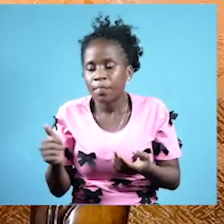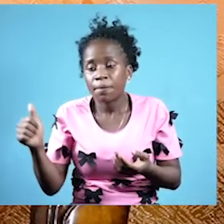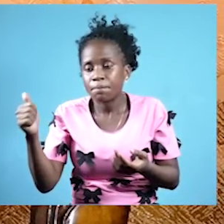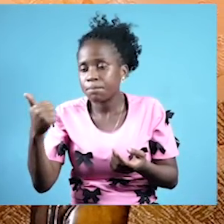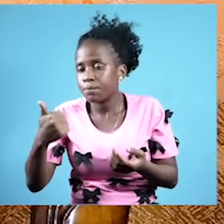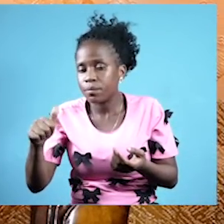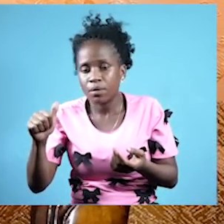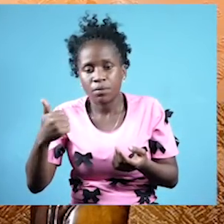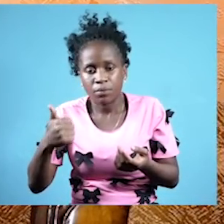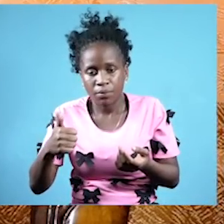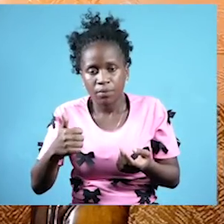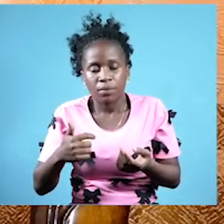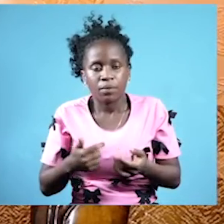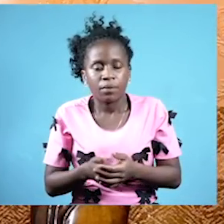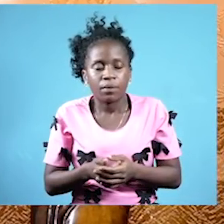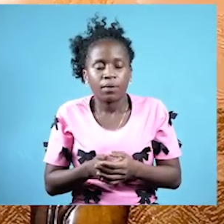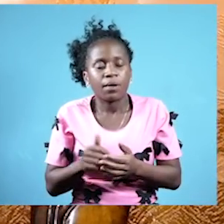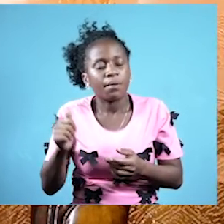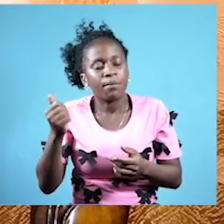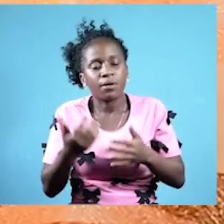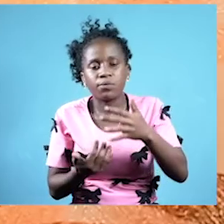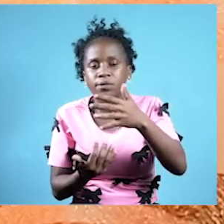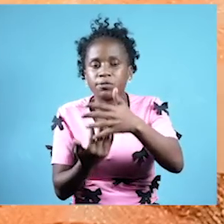kwa kipindi chote hicho. Manake baada ya